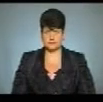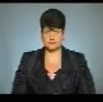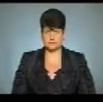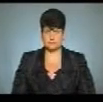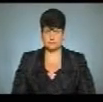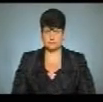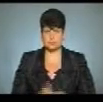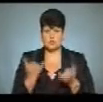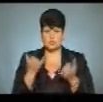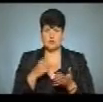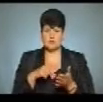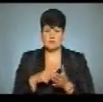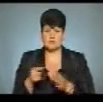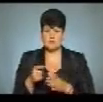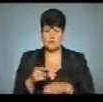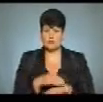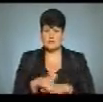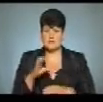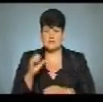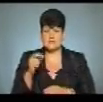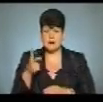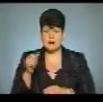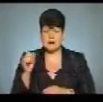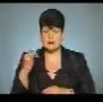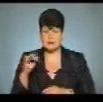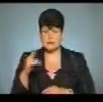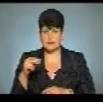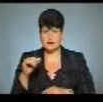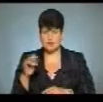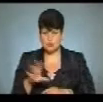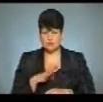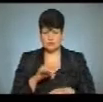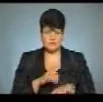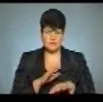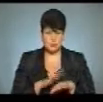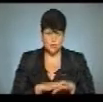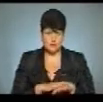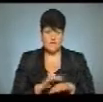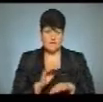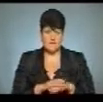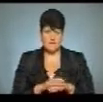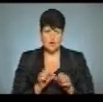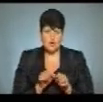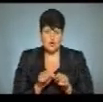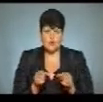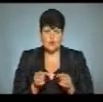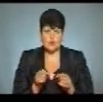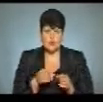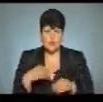Сьогодні у місті Тернополі по вулиці Сагайдачного спостерігачем опори було зафіксовано факт розповсюдження